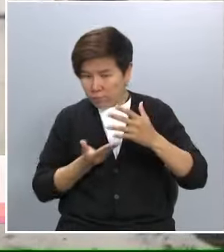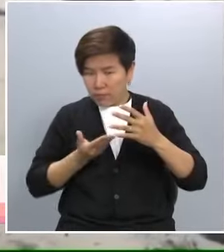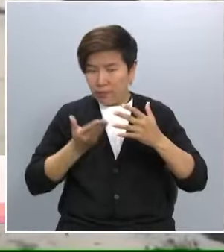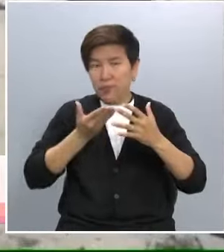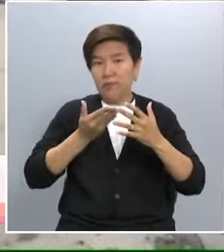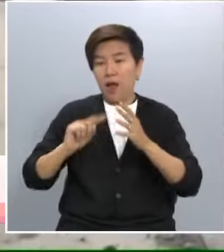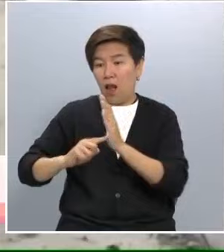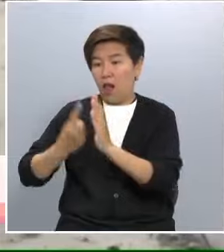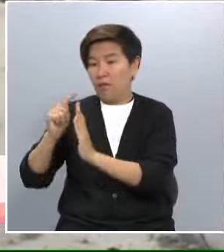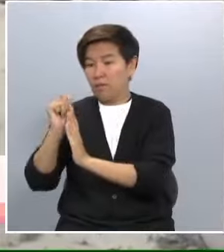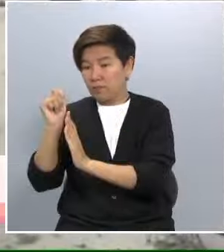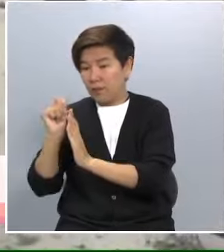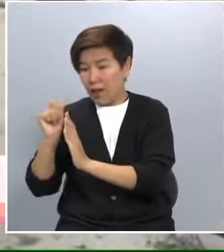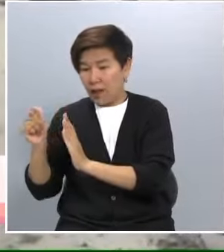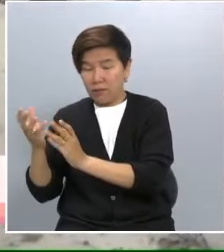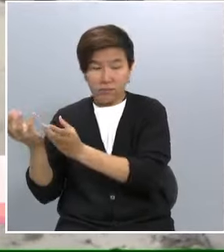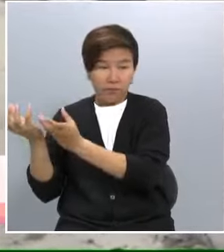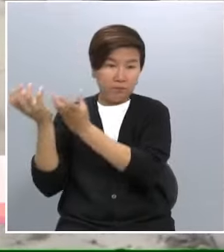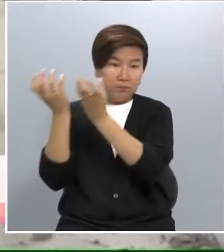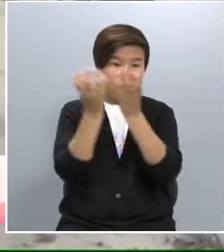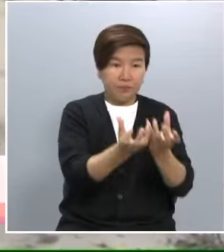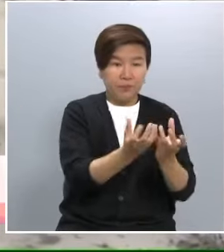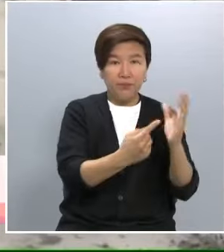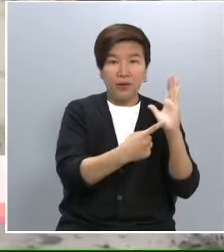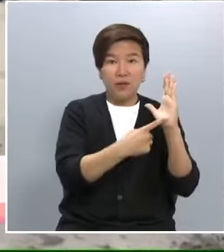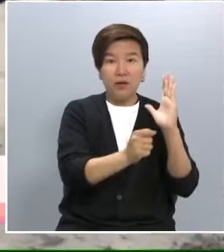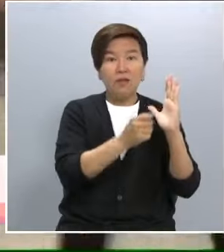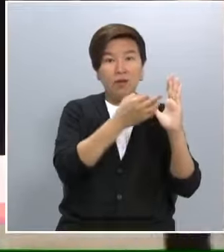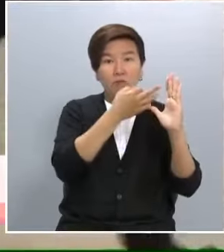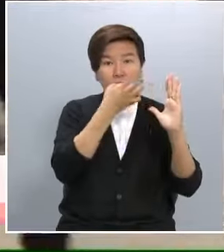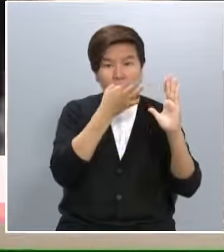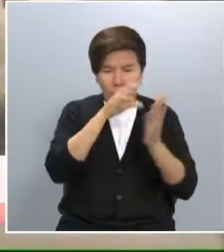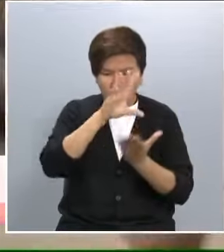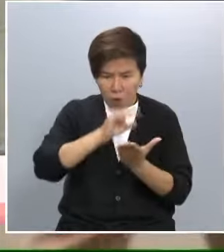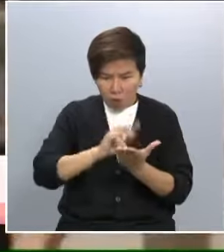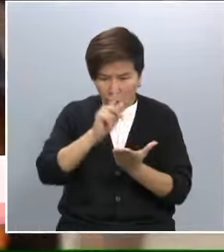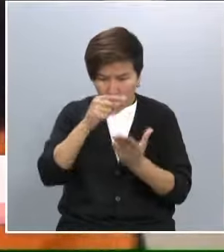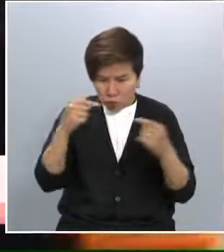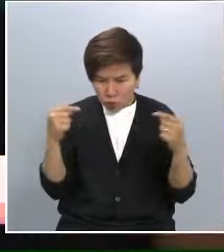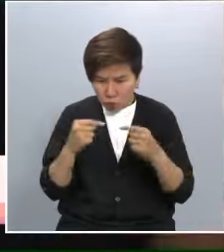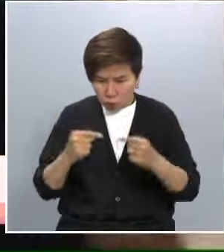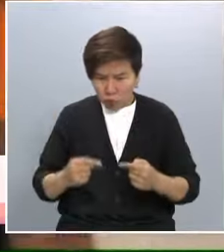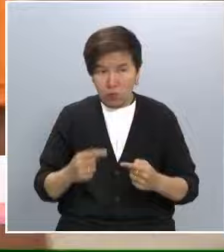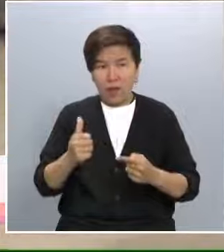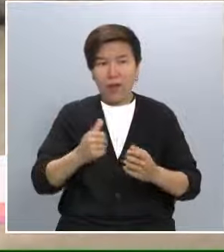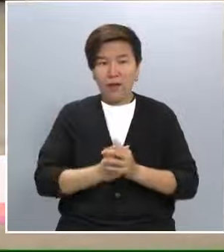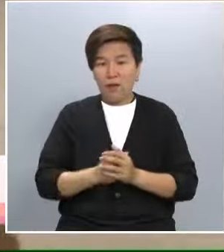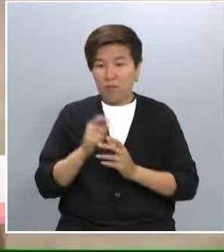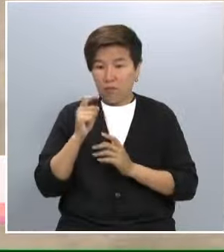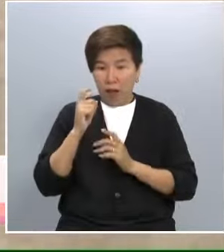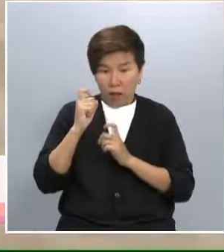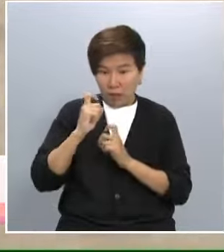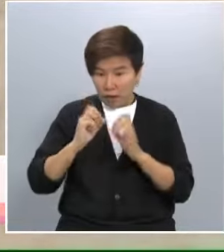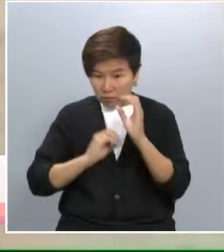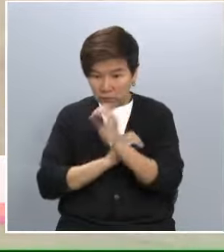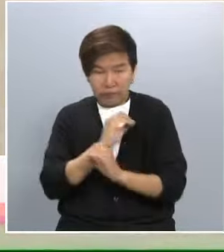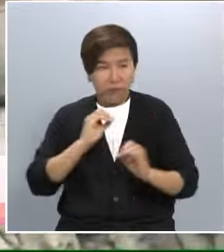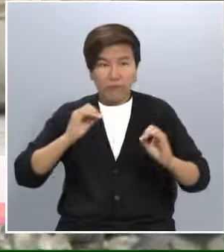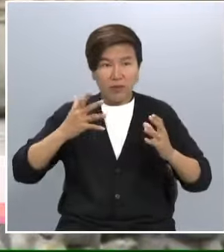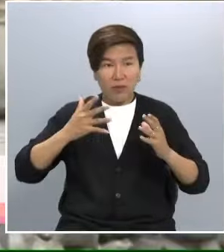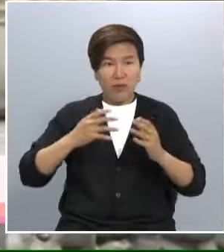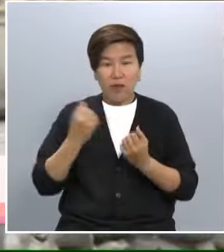ตากไปถึงปลายทางคือสมุทรสาครก็มีข้อมูลที่ตรงกันหมดไม่มีการรั่วไหลระหว่างทางอันนี้เป็นการยืนยันจ